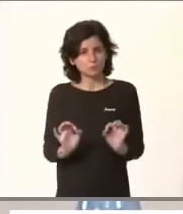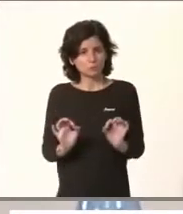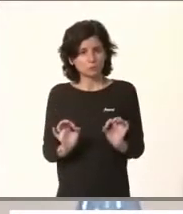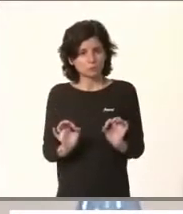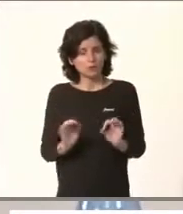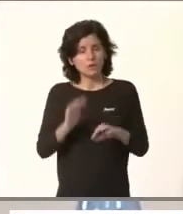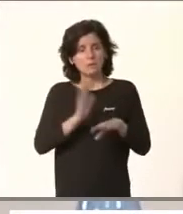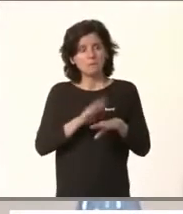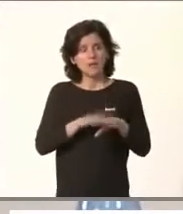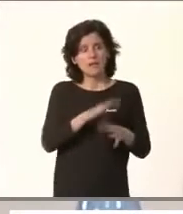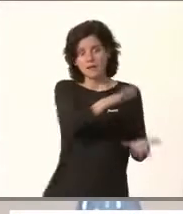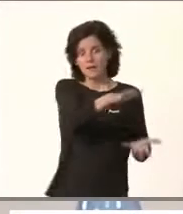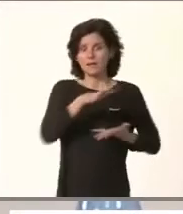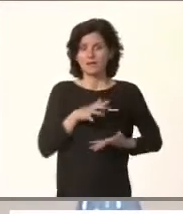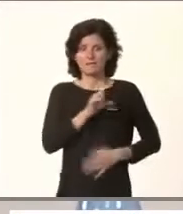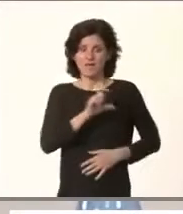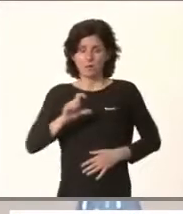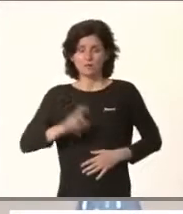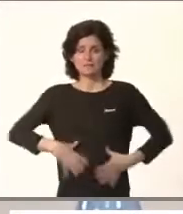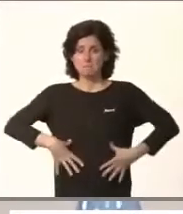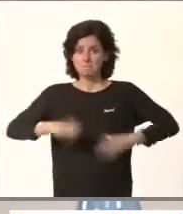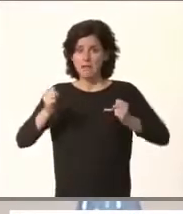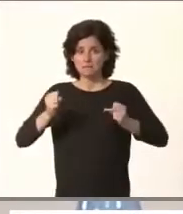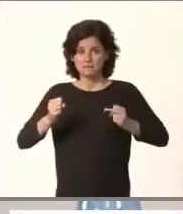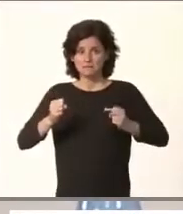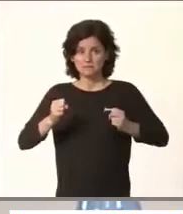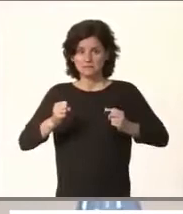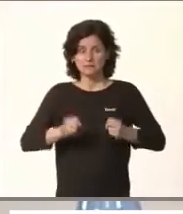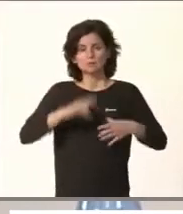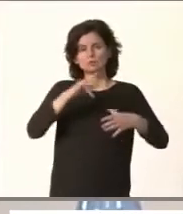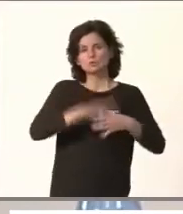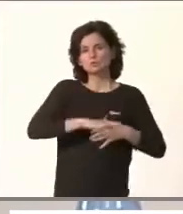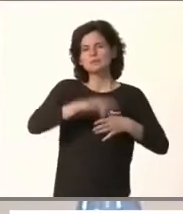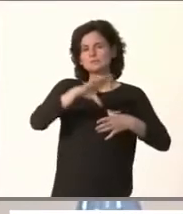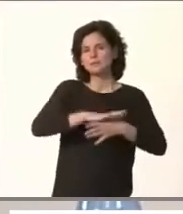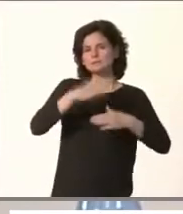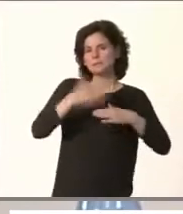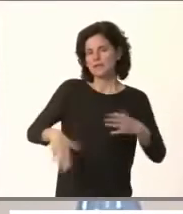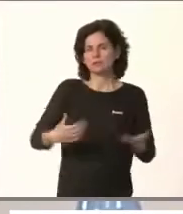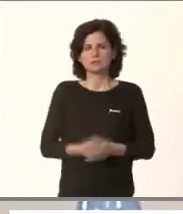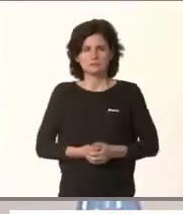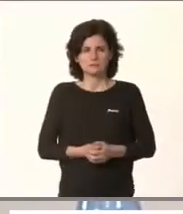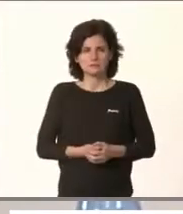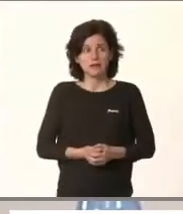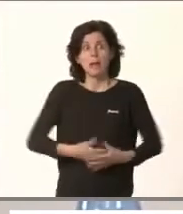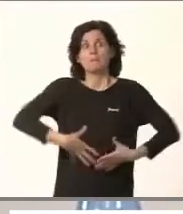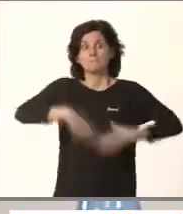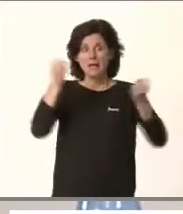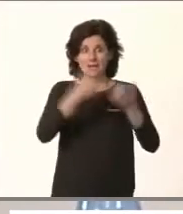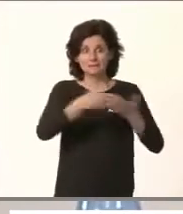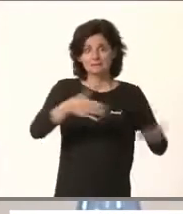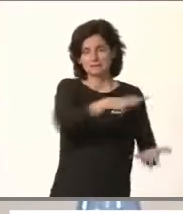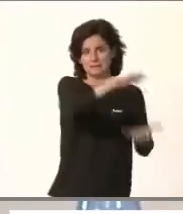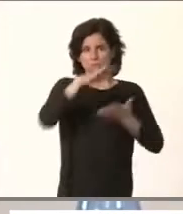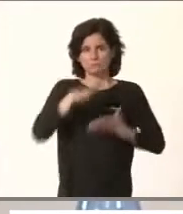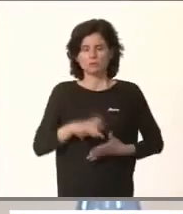que en quant arriben més vacunes, doncs entonces a lo millor serà dilluns, dimarts i dimecres. I quan arriben més, dilluns, dimarts, dimecres,